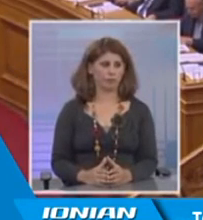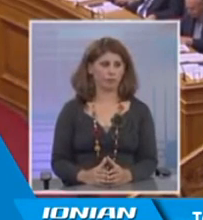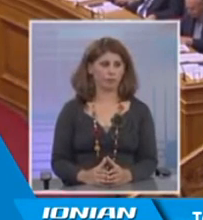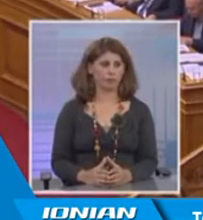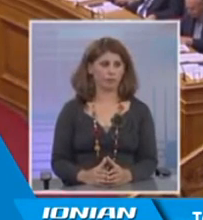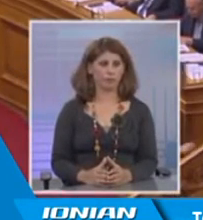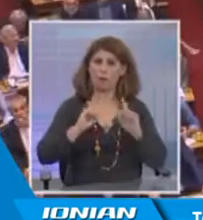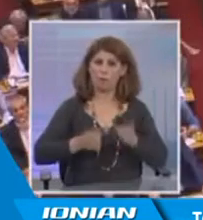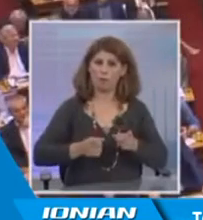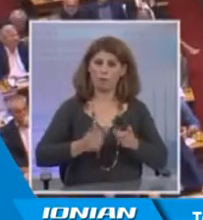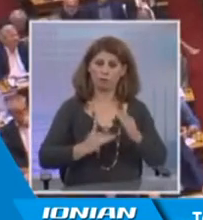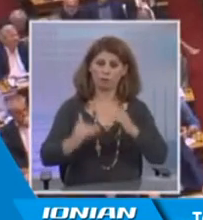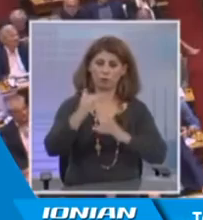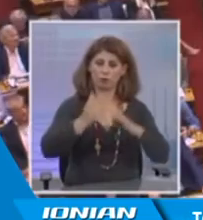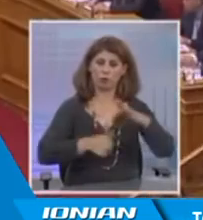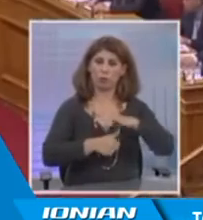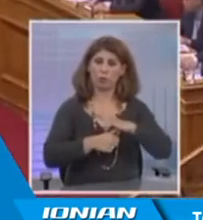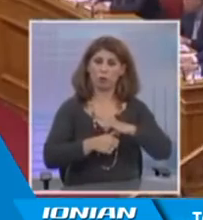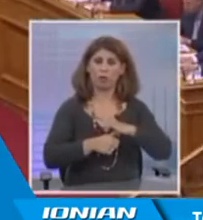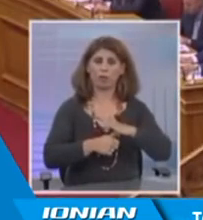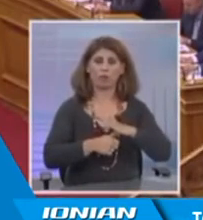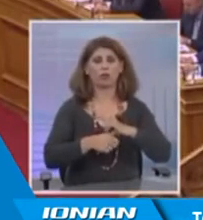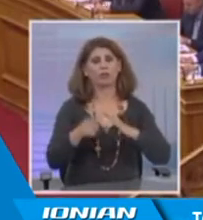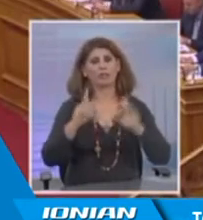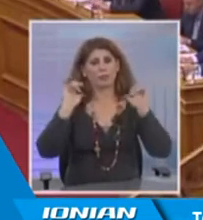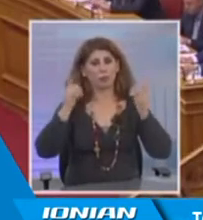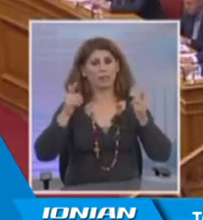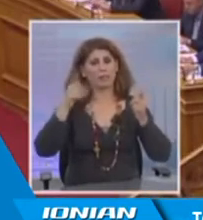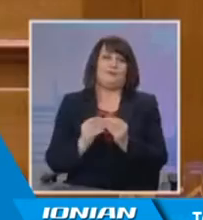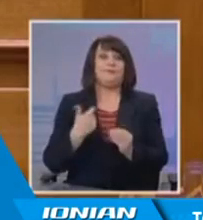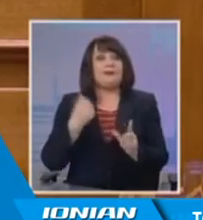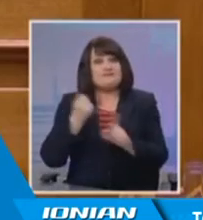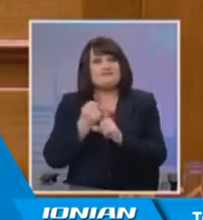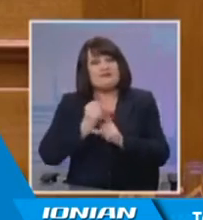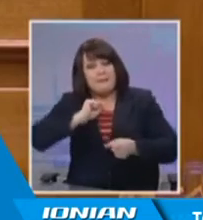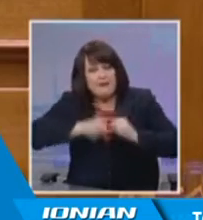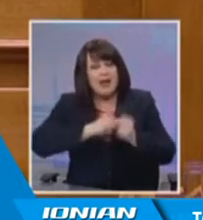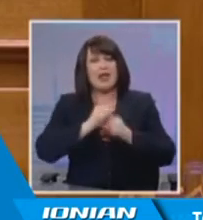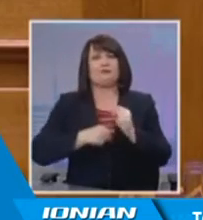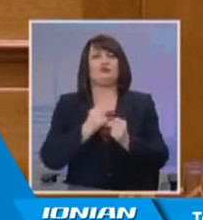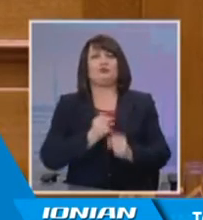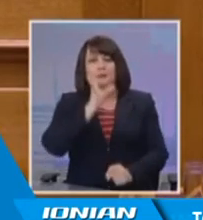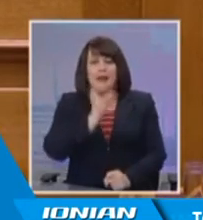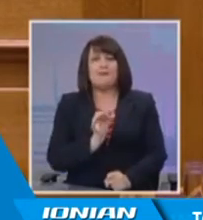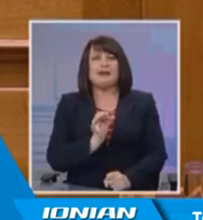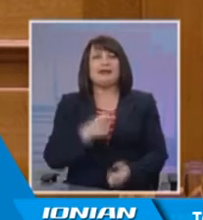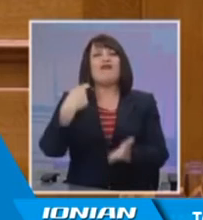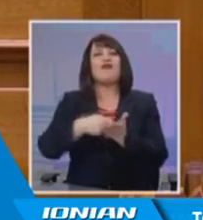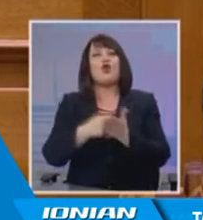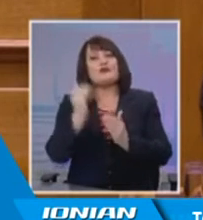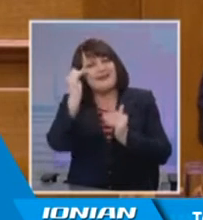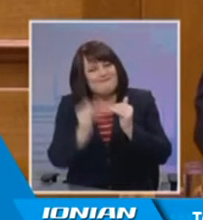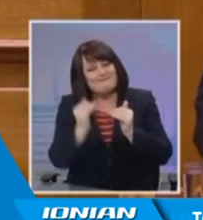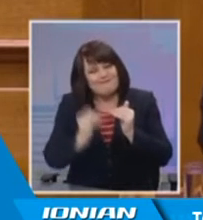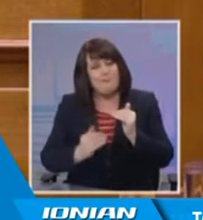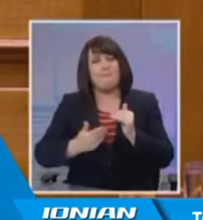Αλέξη Τσίπρα, τονίζοντας ότι ακούστηκε πολλές φορές στην αίθουσα η λέξη Βενεζουέλα, αλλά θα πρέπει να θυμάται η αντιπολίτευση ότι λίγο βορειότερα υπάρχει μια